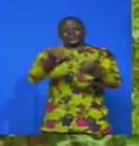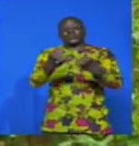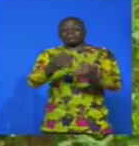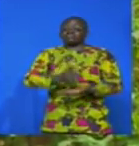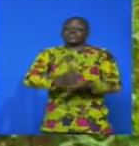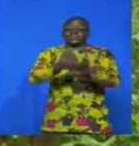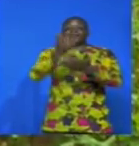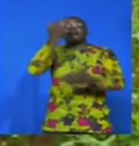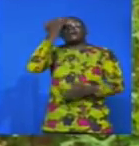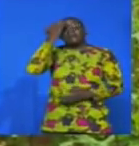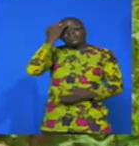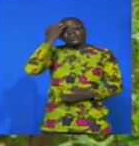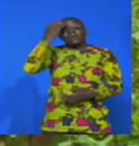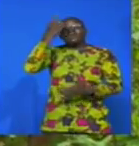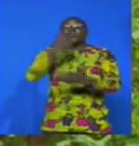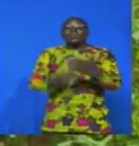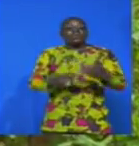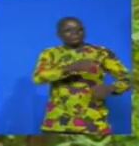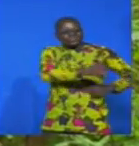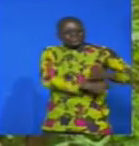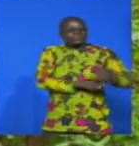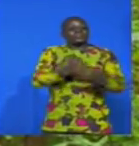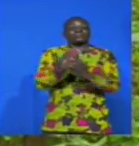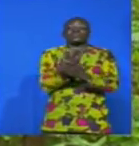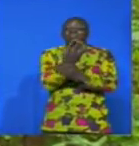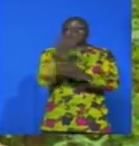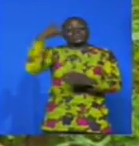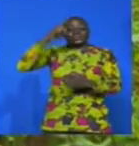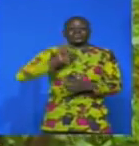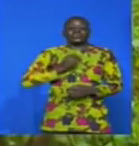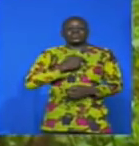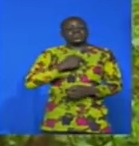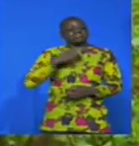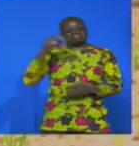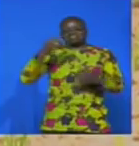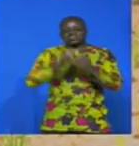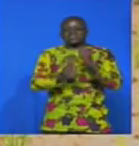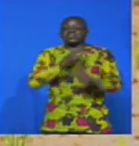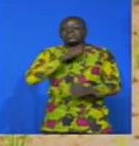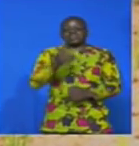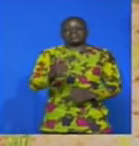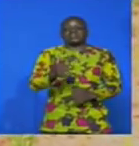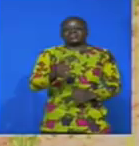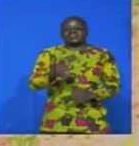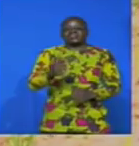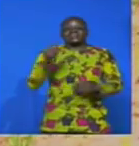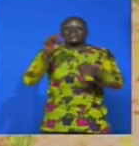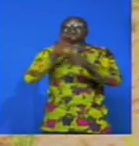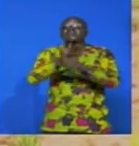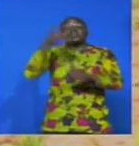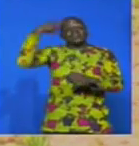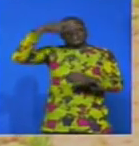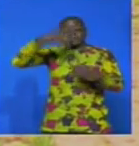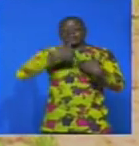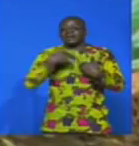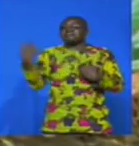savoir de quoi souffrent nos plantes. Nous sommes vraiment inquiets. La plaine de Koua est l'une des